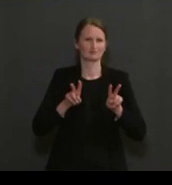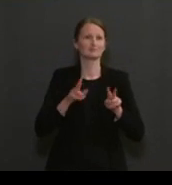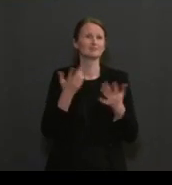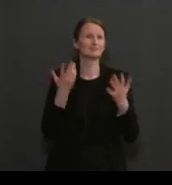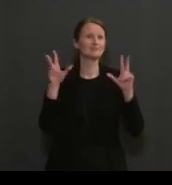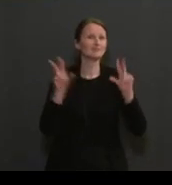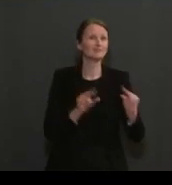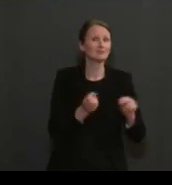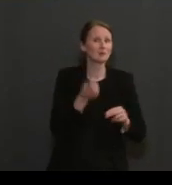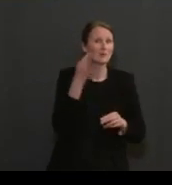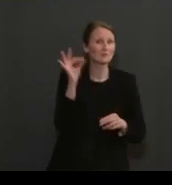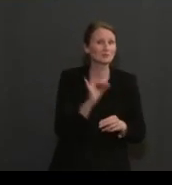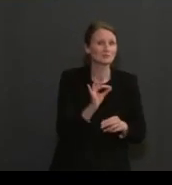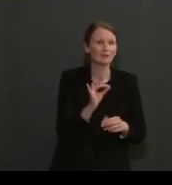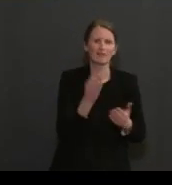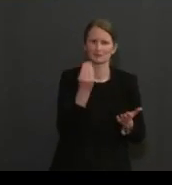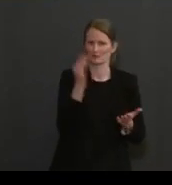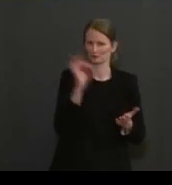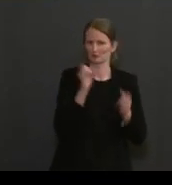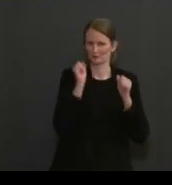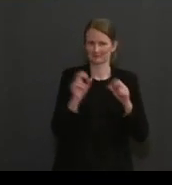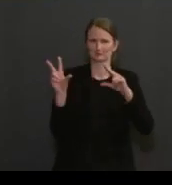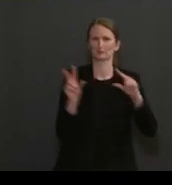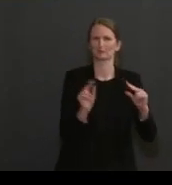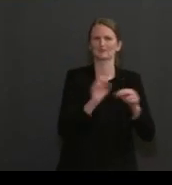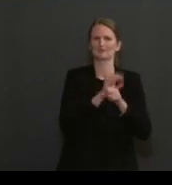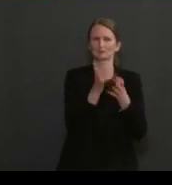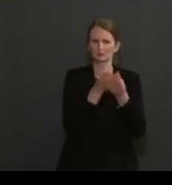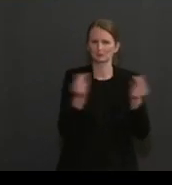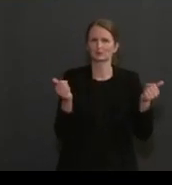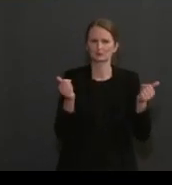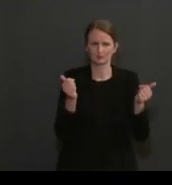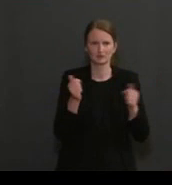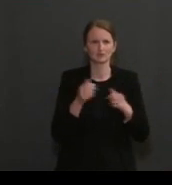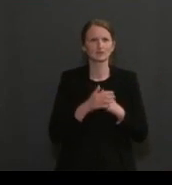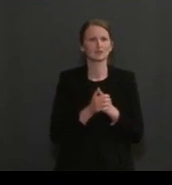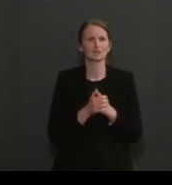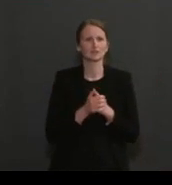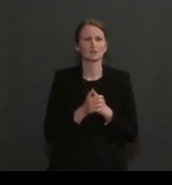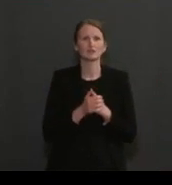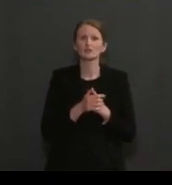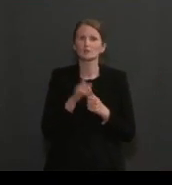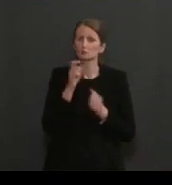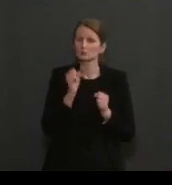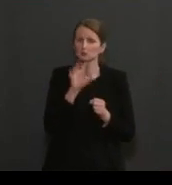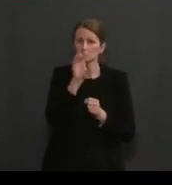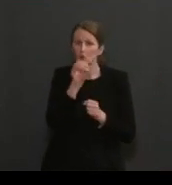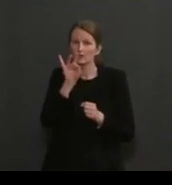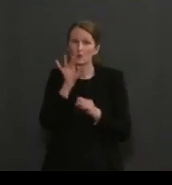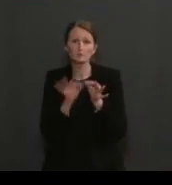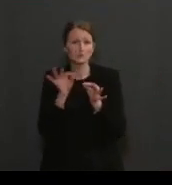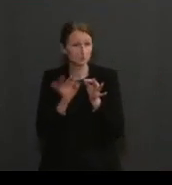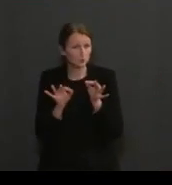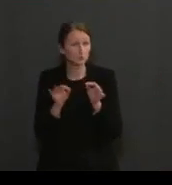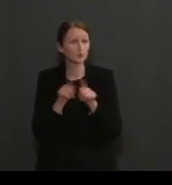dans l'air. Le même 90% qu'on vous citez, mais avec une ventilation, on l'obtient en 30 à 40 minutes. Si vous ouvrez une